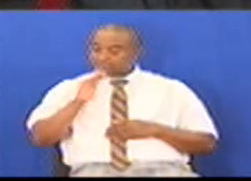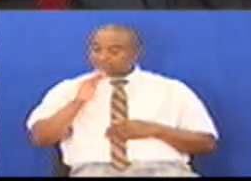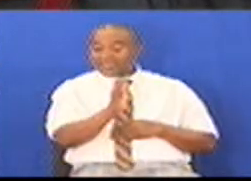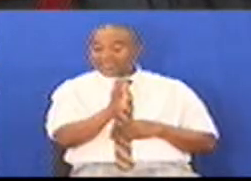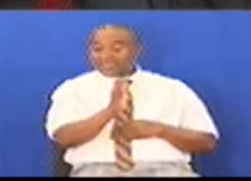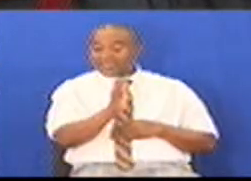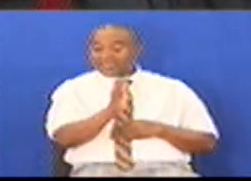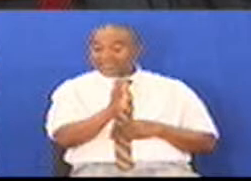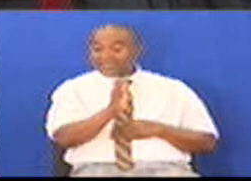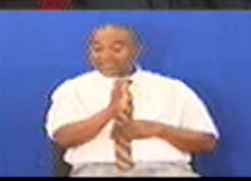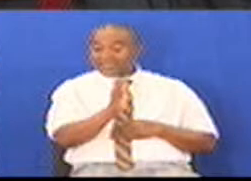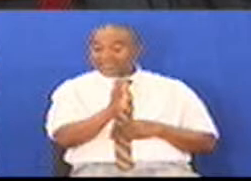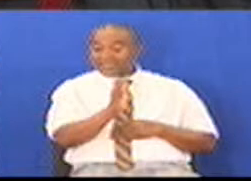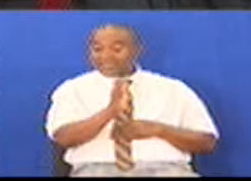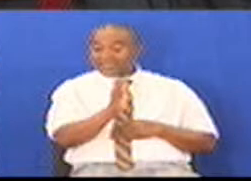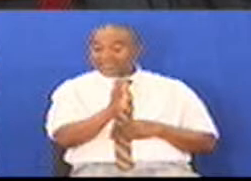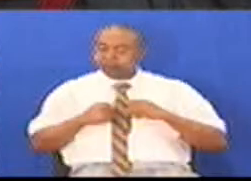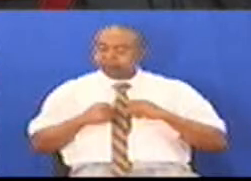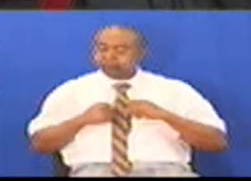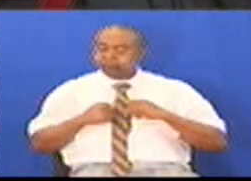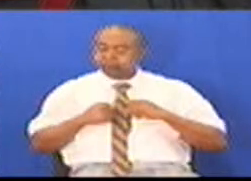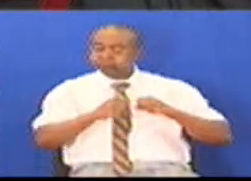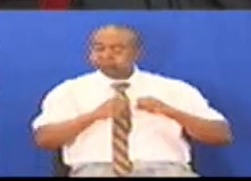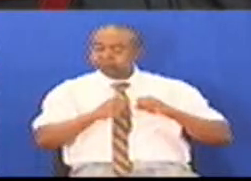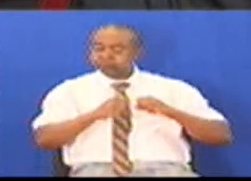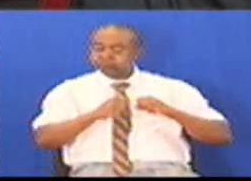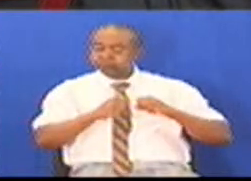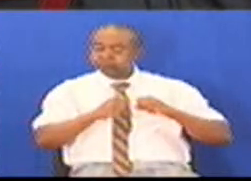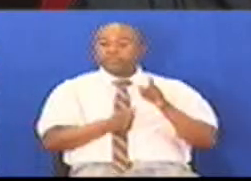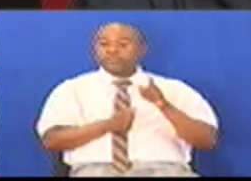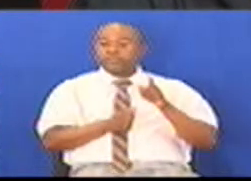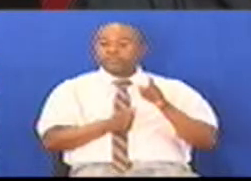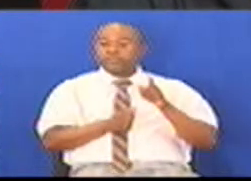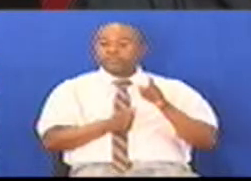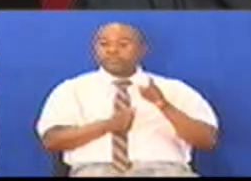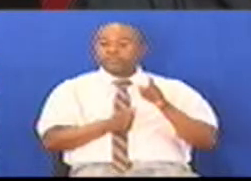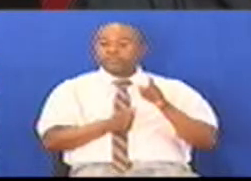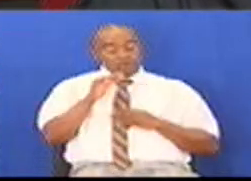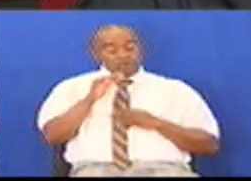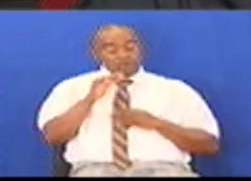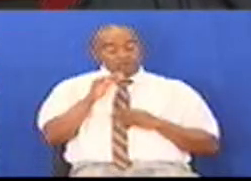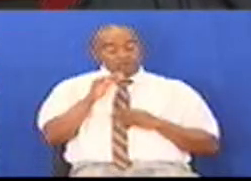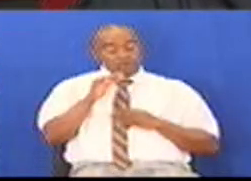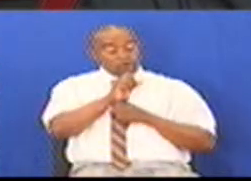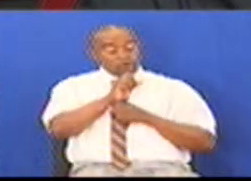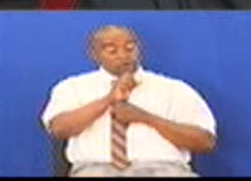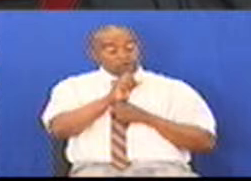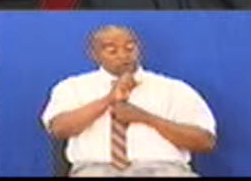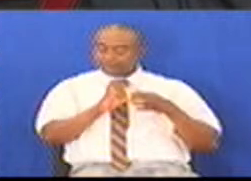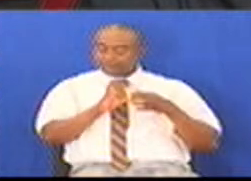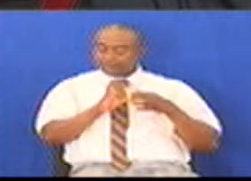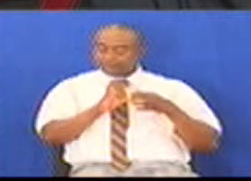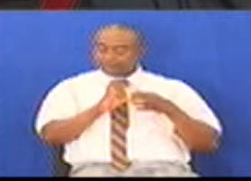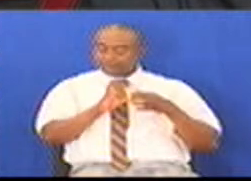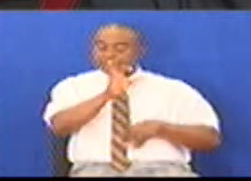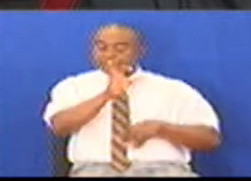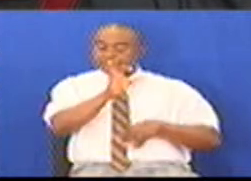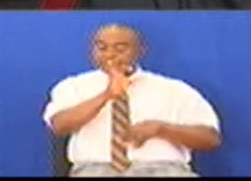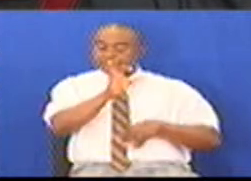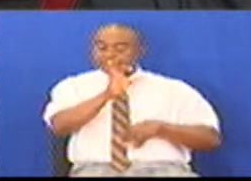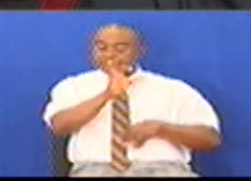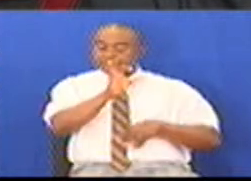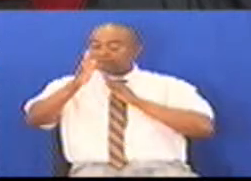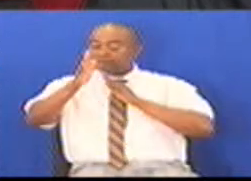ipasavyo katika kutekeleza swala hili. Hivyo, ni muhimu vyombo vyote vinavyohusika na uchaguzi mkuu wa mwaka 2020